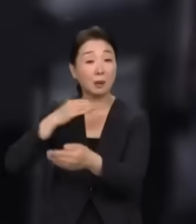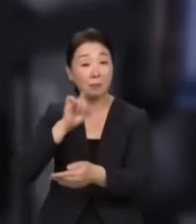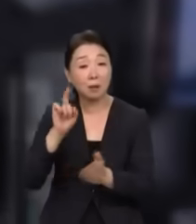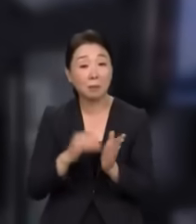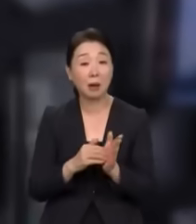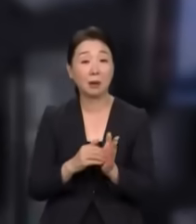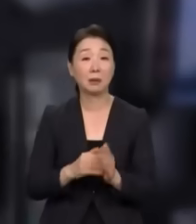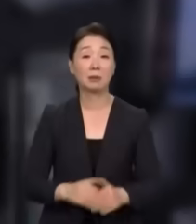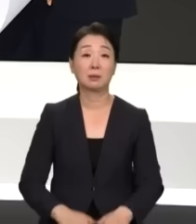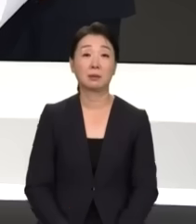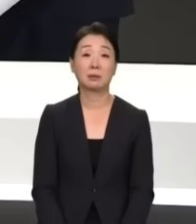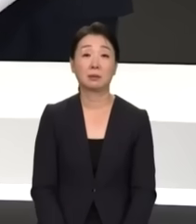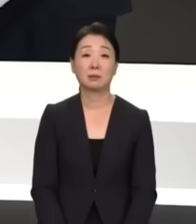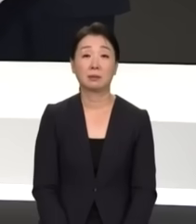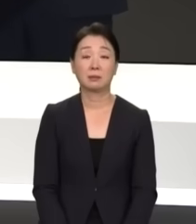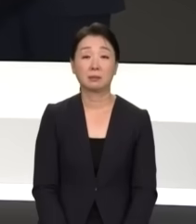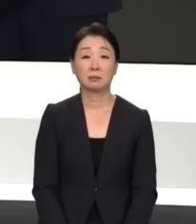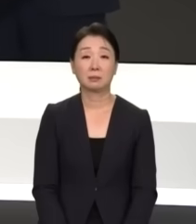최강을입니다.